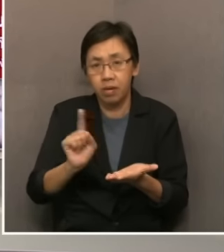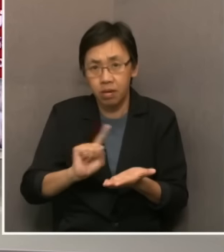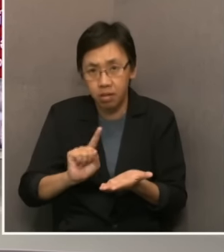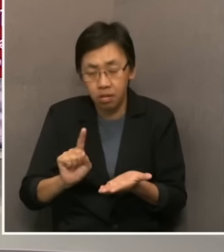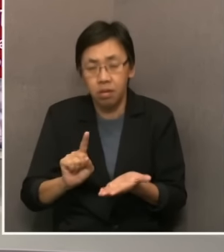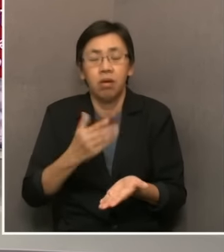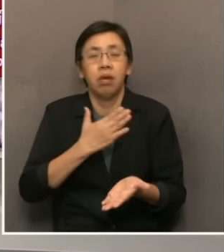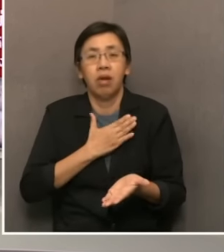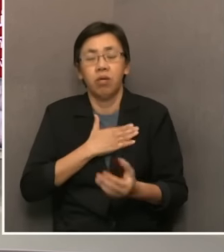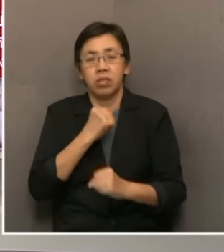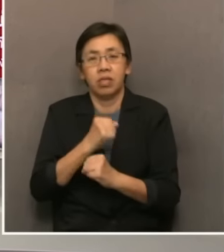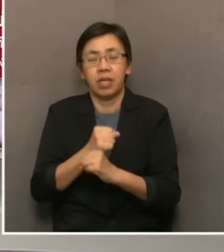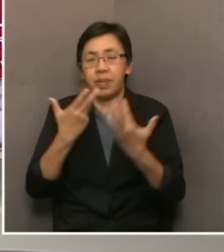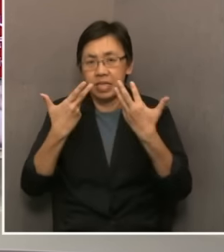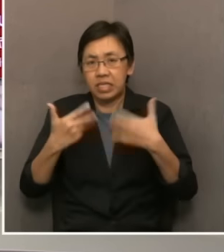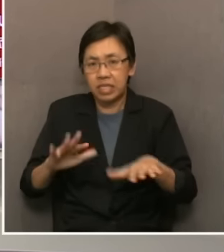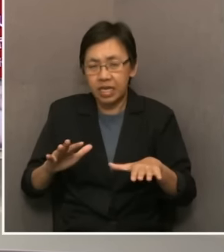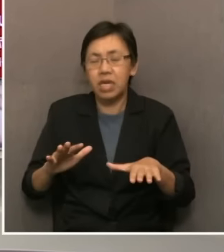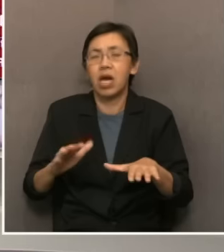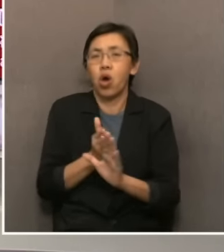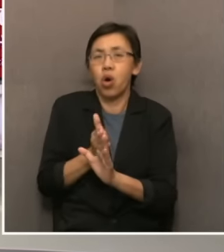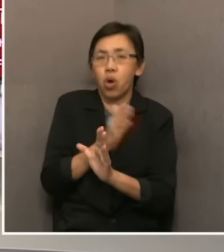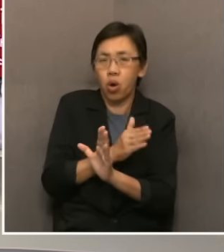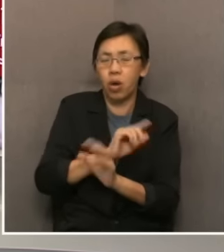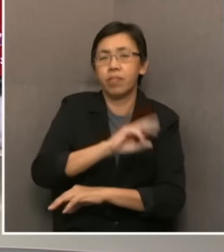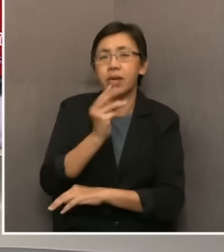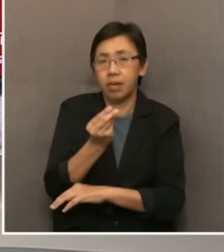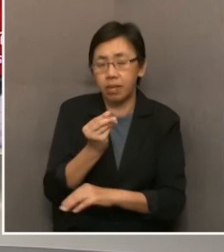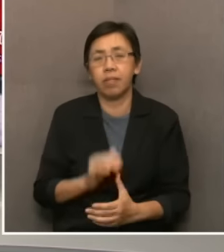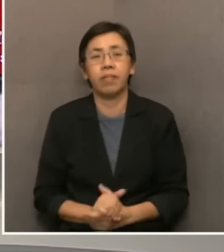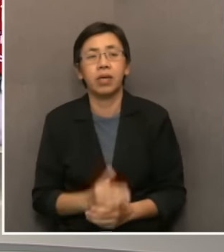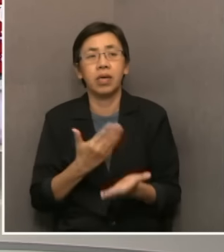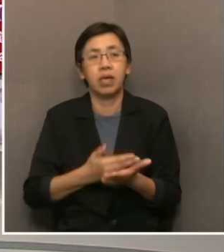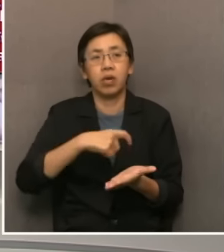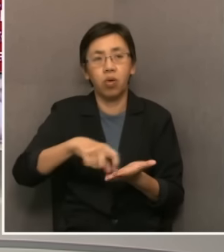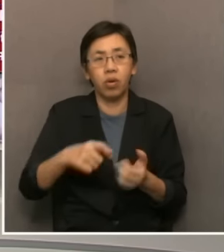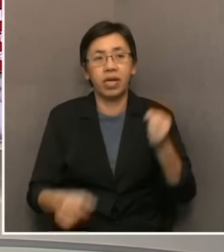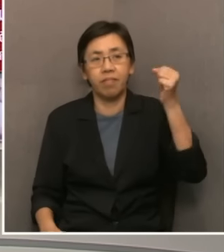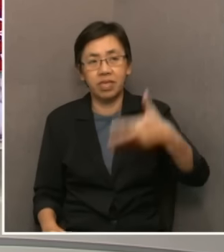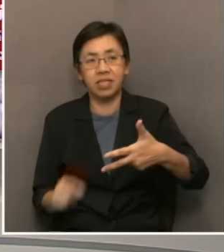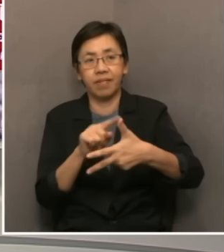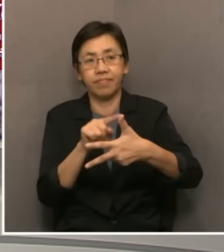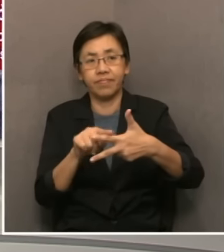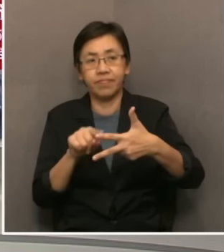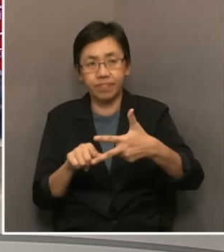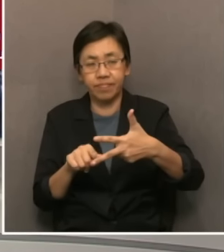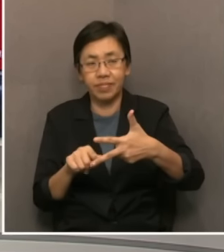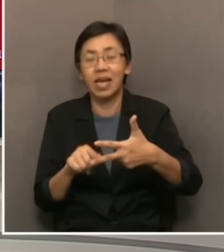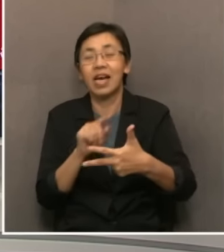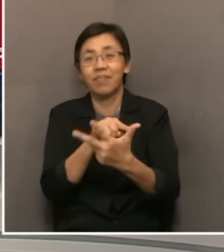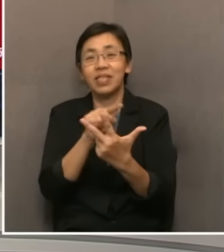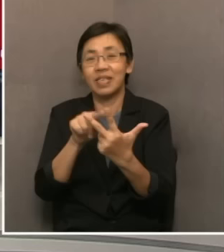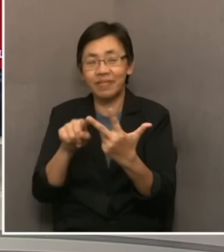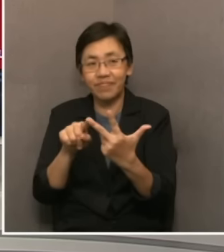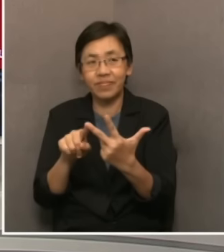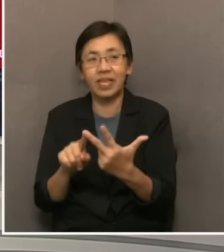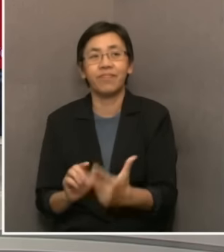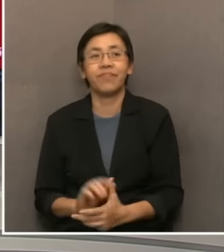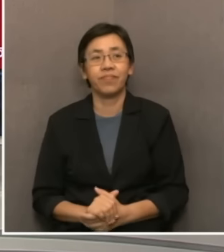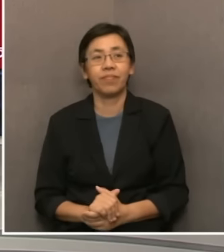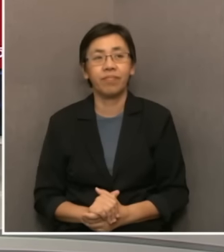ำเนินการแล้วเสร็จในวันไหนนะคะการโอนเงินเนี่ยจะแบ่งเป็น3รอบด้วยกันอย่างที่ได้เห็นนี้นะคะก็จะแบ่งเป็น